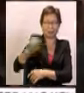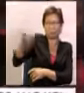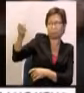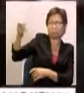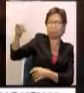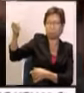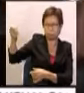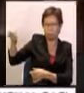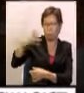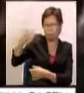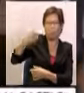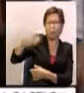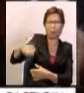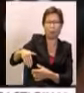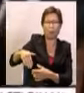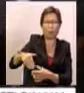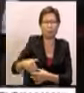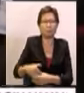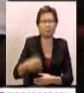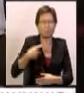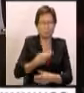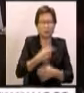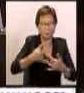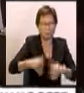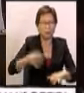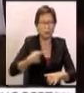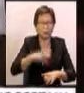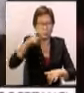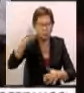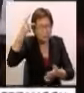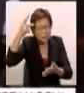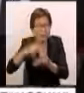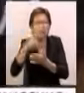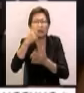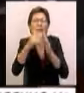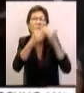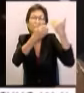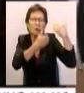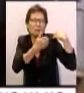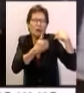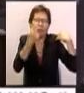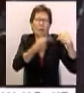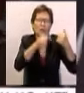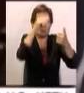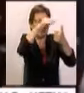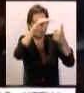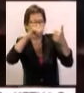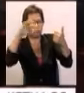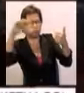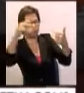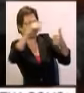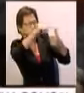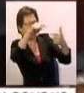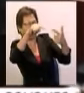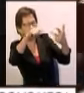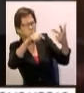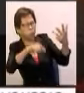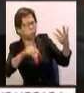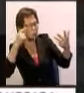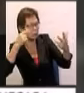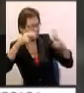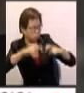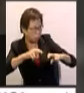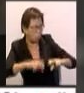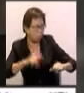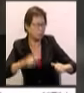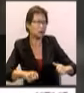lagi. Kita pun senang kena pasti siapa yang bertanggungjawab dan sebagainya. Banyak angle yang kita ambil pertimbangan dari segi sudut siasatan